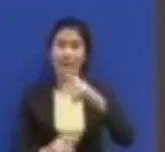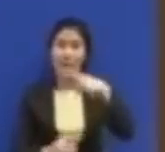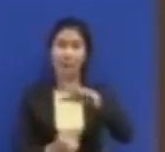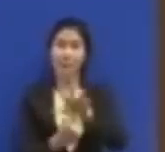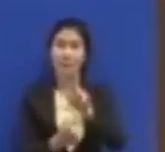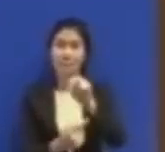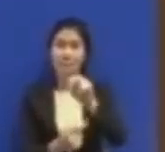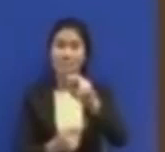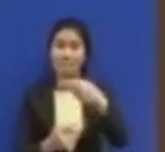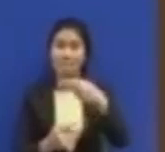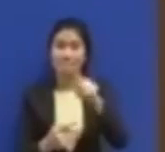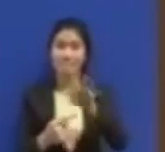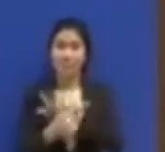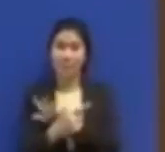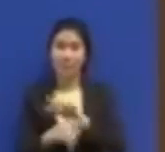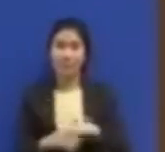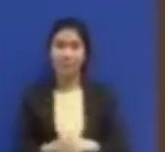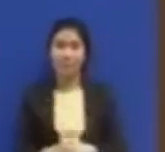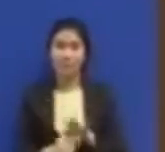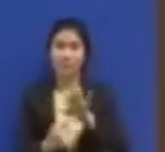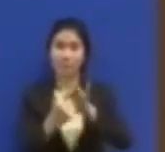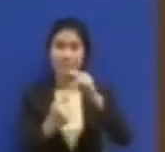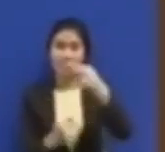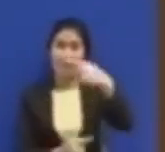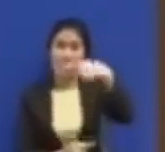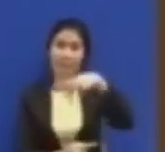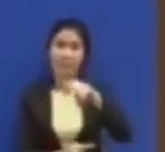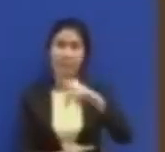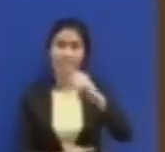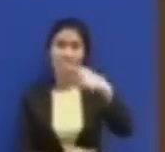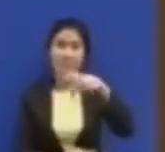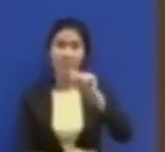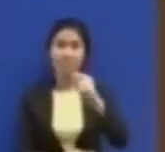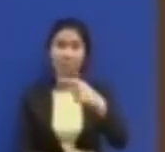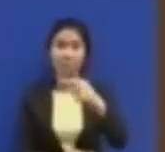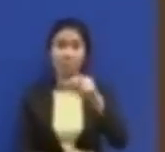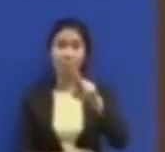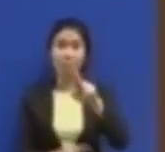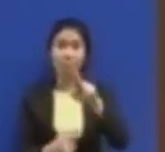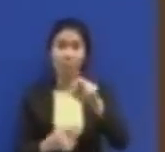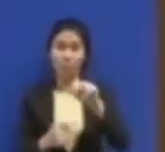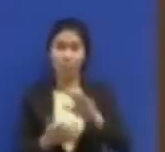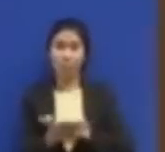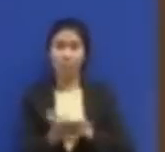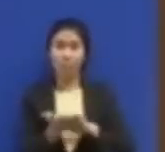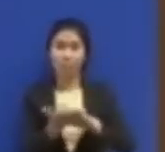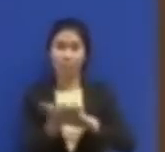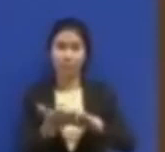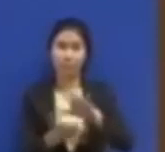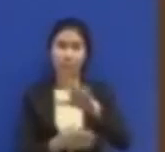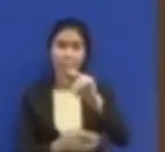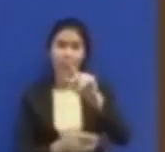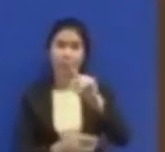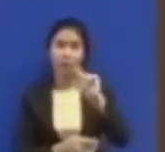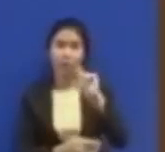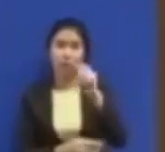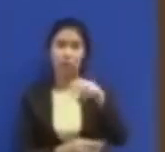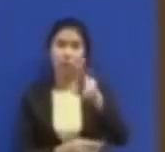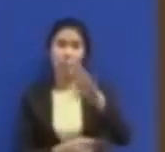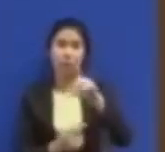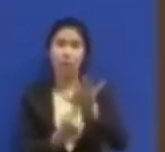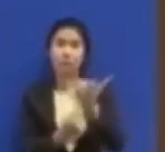75พลเอกเทพพงศ์ทิพยจันทร์76พลเอกธงชัยสารสุ